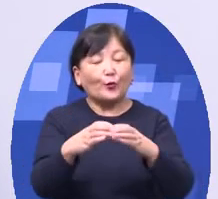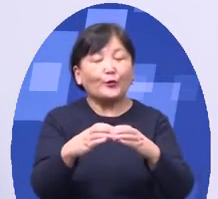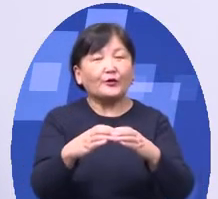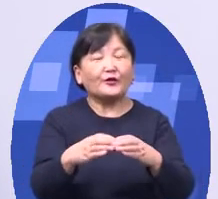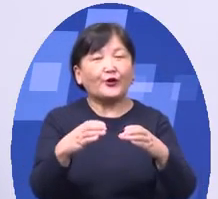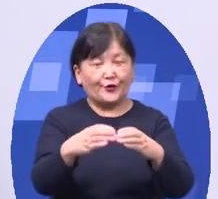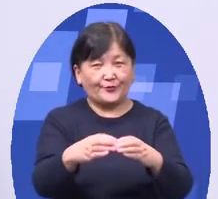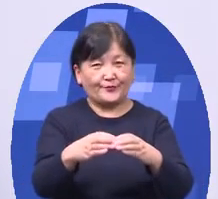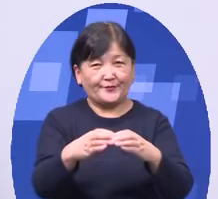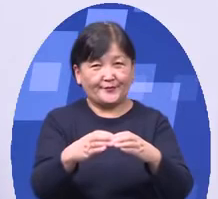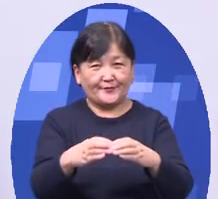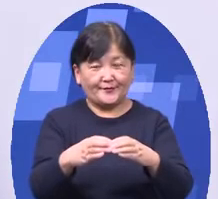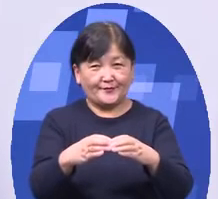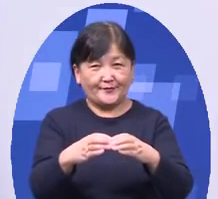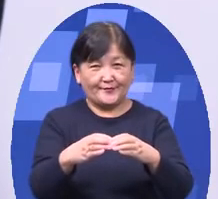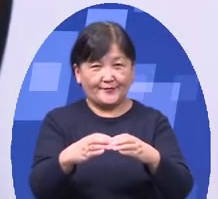олгоцгоё.